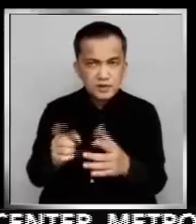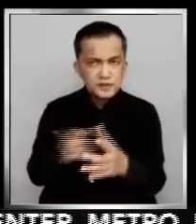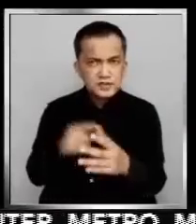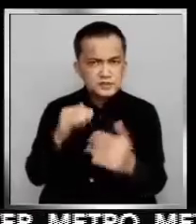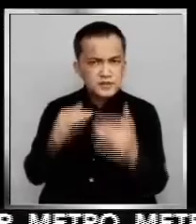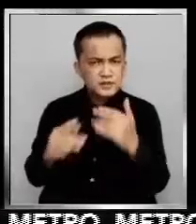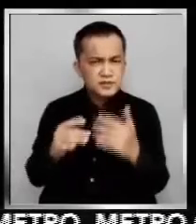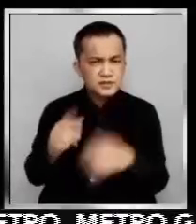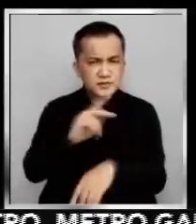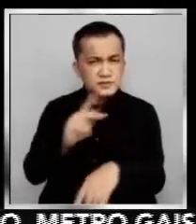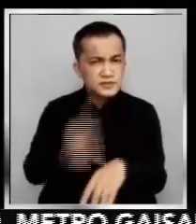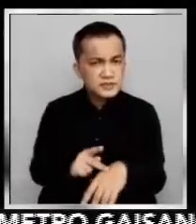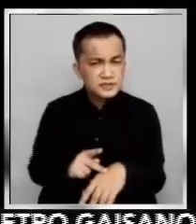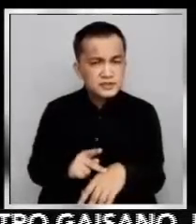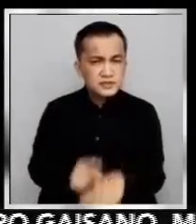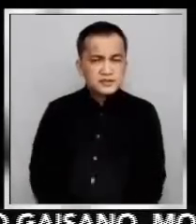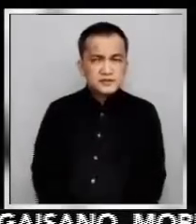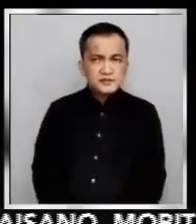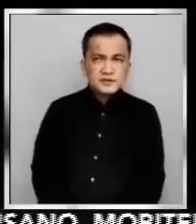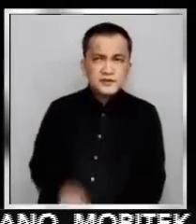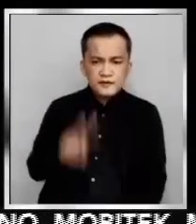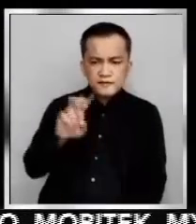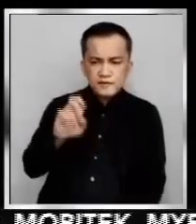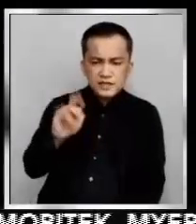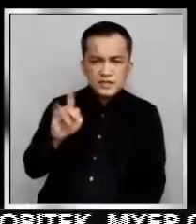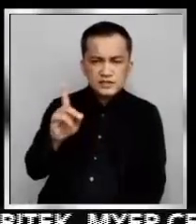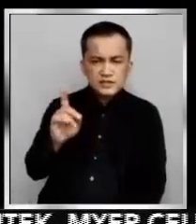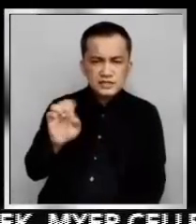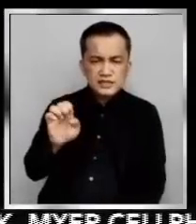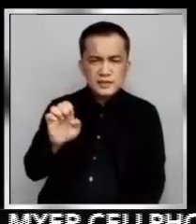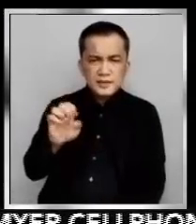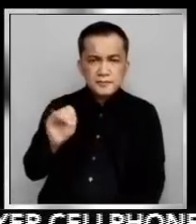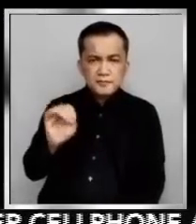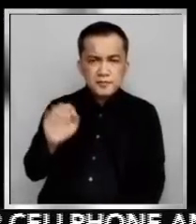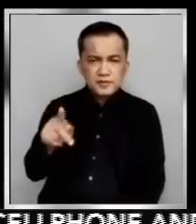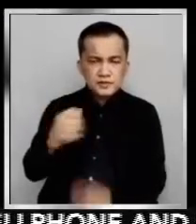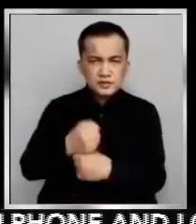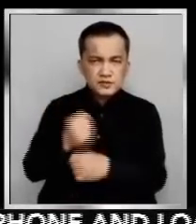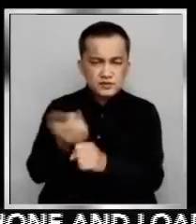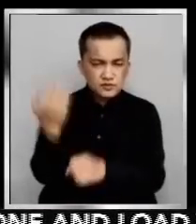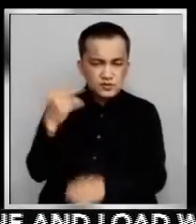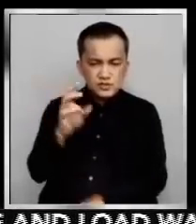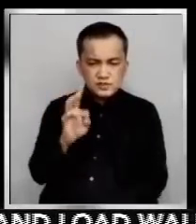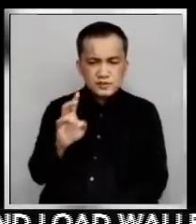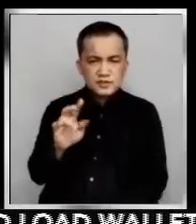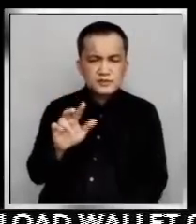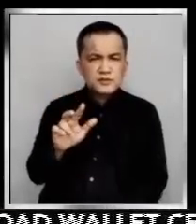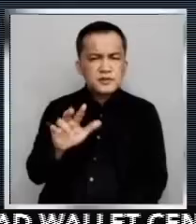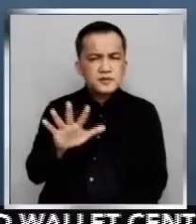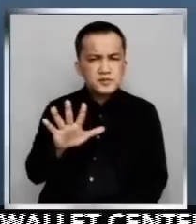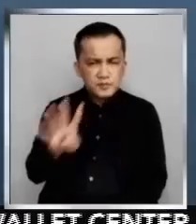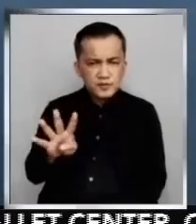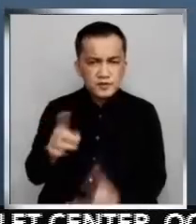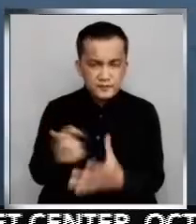bansa? Ang Velarde map na nilikha ni Murillo Velarde noong 1734 ang tinuturing na pinakaunang scientific map ng Pilipinas. Ang mapang ito